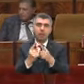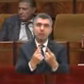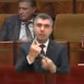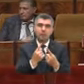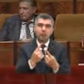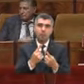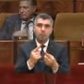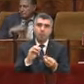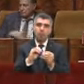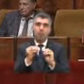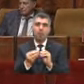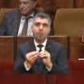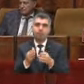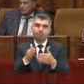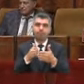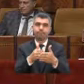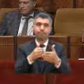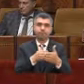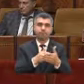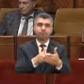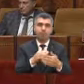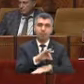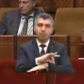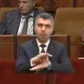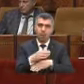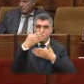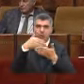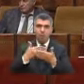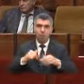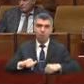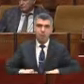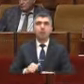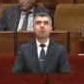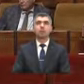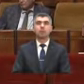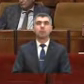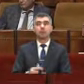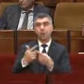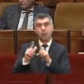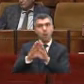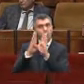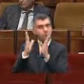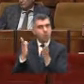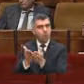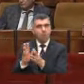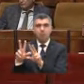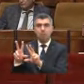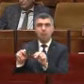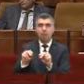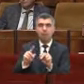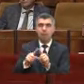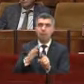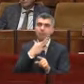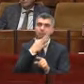أو عائق أمام الإدارة المغربية، وبالتالي يعني تكون الاستفادة عامة ويكون نوع من الرضا